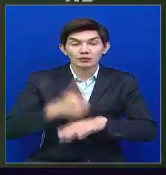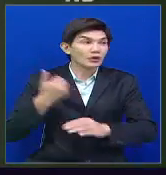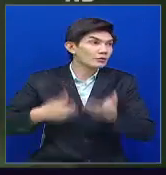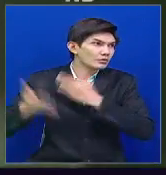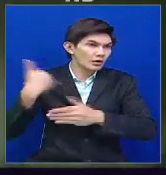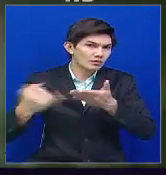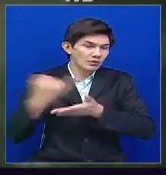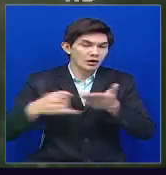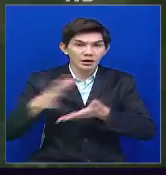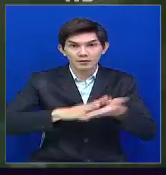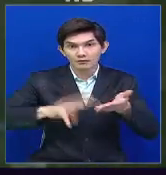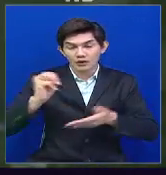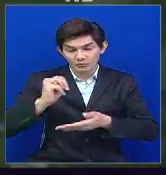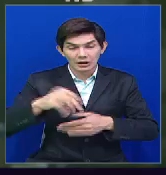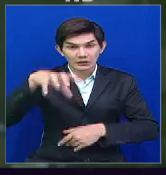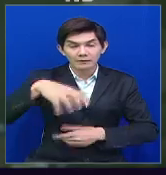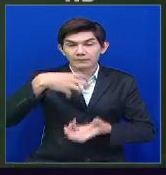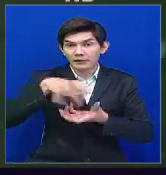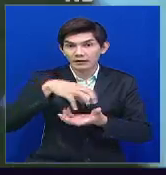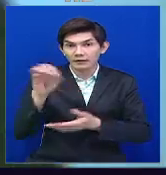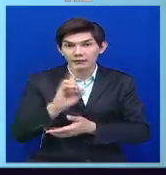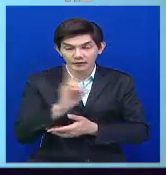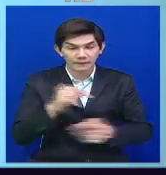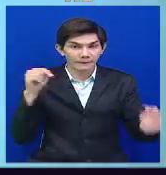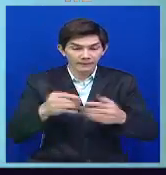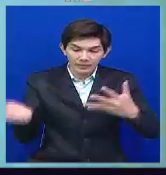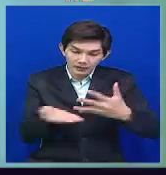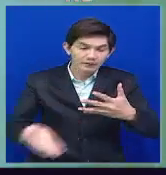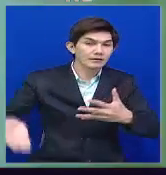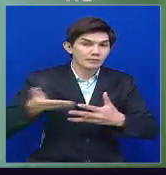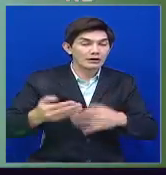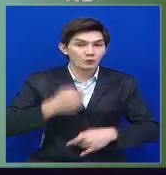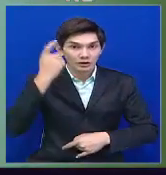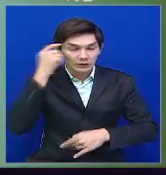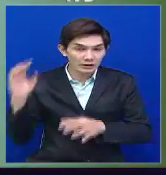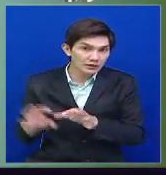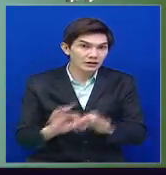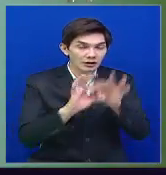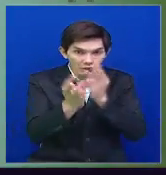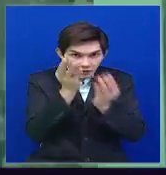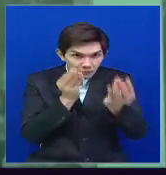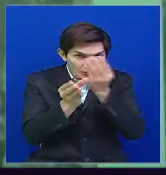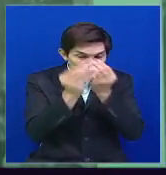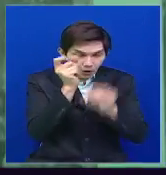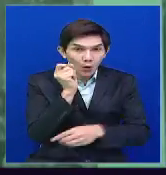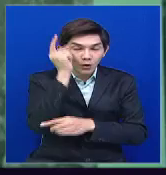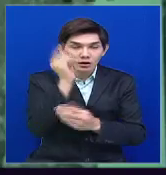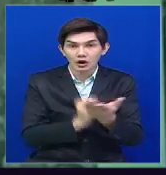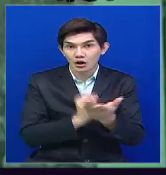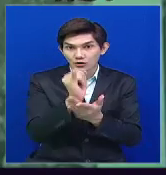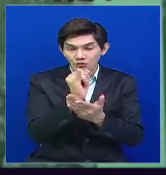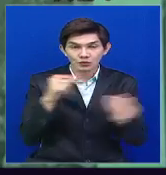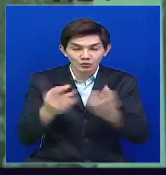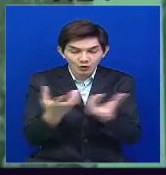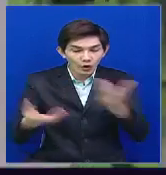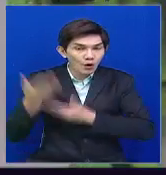ดีมหาวิทยาลัยศิลปากรกล่าวว่าการยกระดับคุณค่าด้านความคิดเกี่ยวกับการรับรู้และความเข้าใจที่ถูกต้องต่อมรด